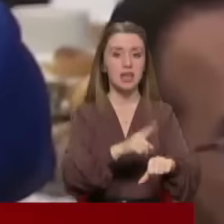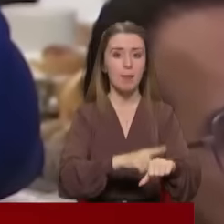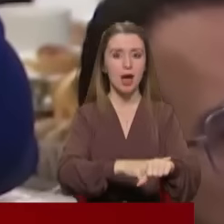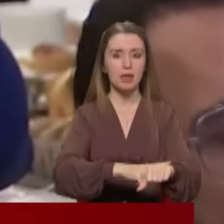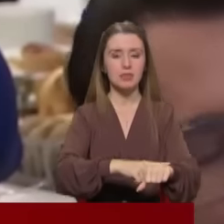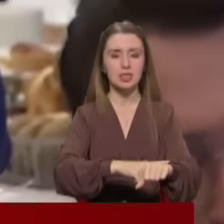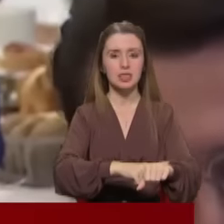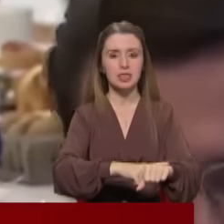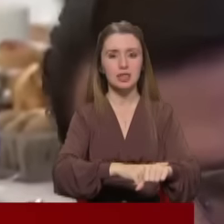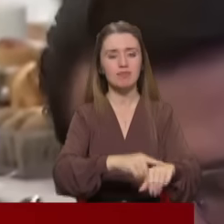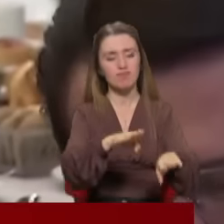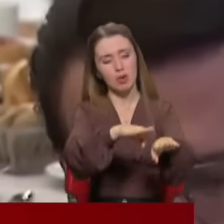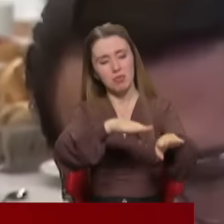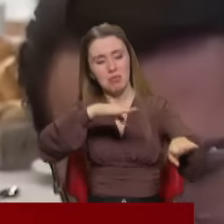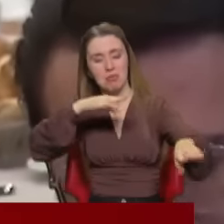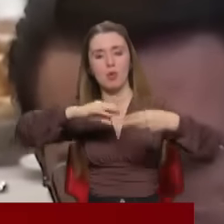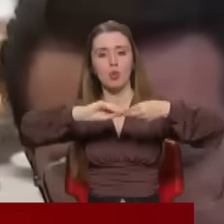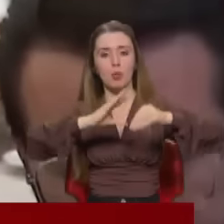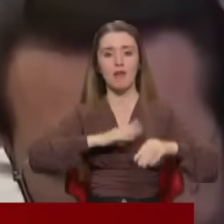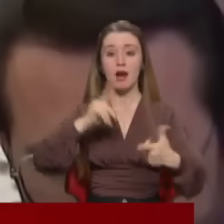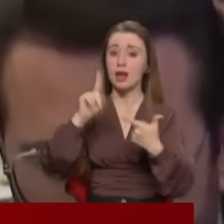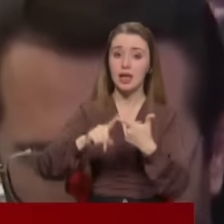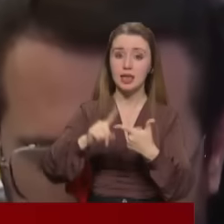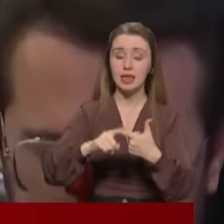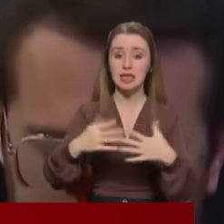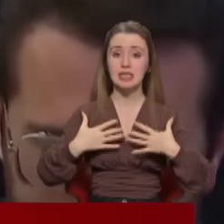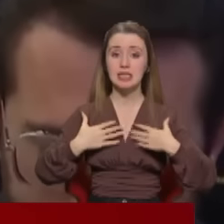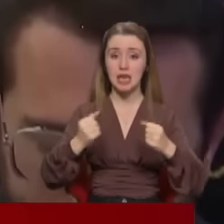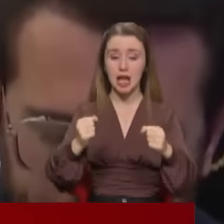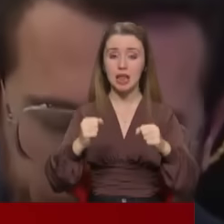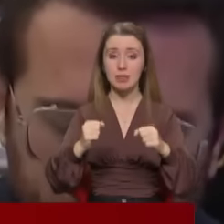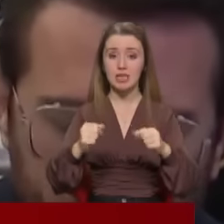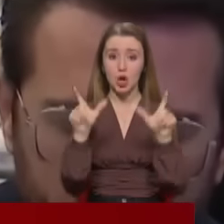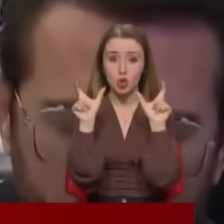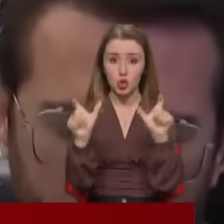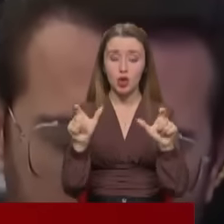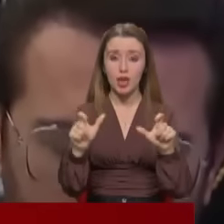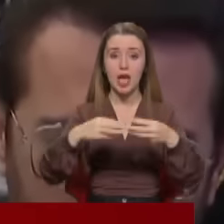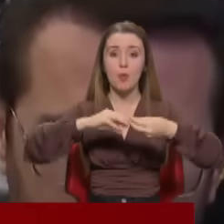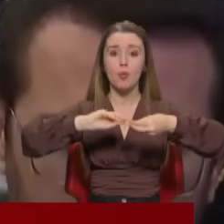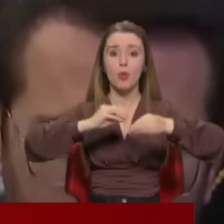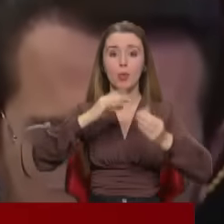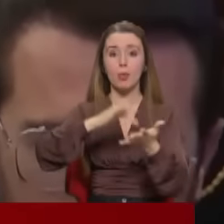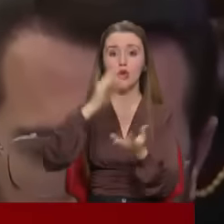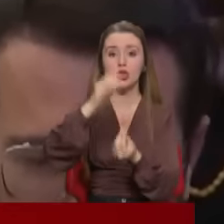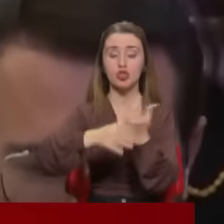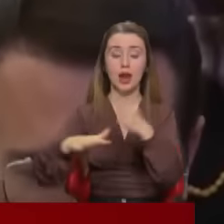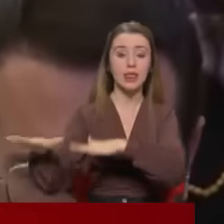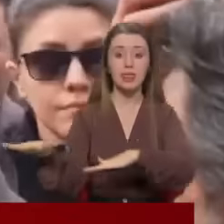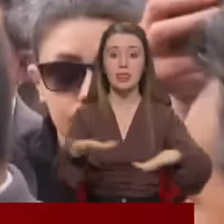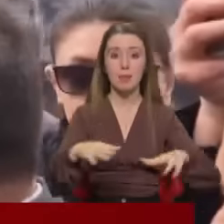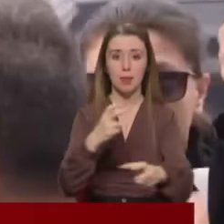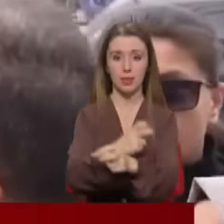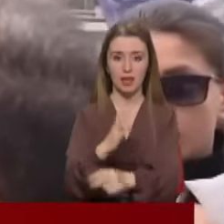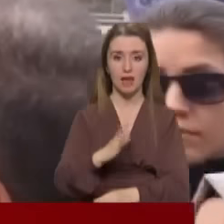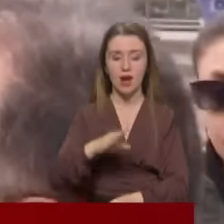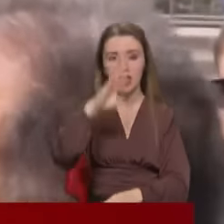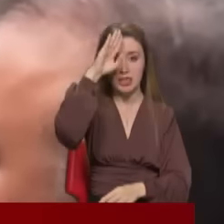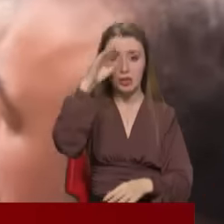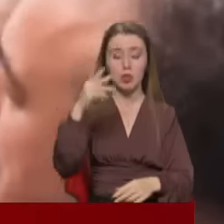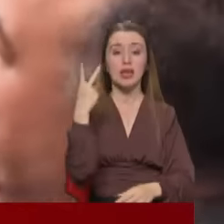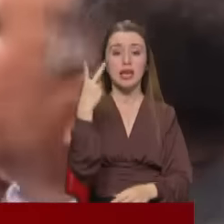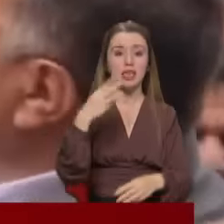çalan trafik çilesi. Diğeri ise sağlığımızı, güvenliğimizi tehdit eden deprem tehlikesi. İstanbul'un